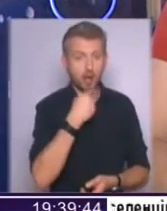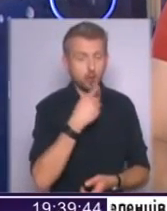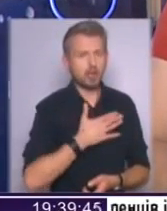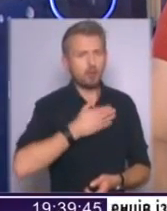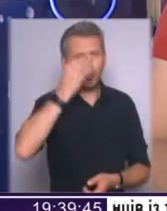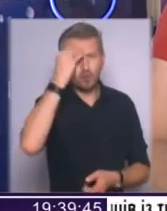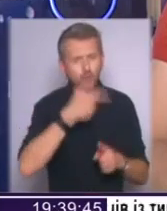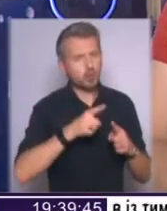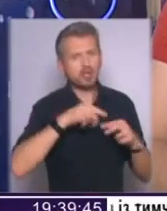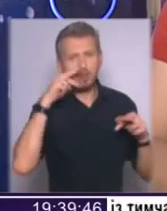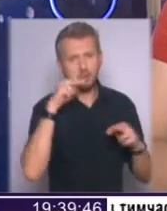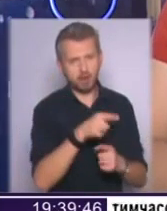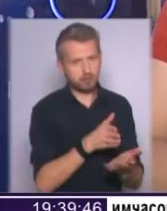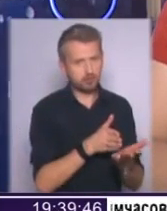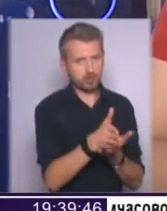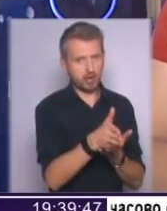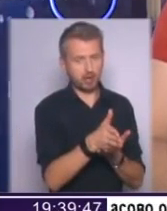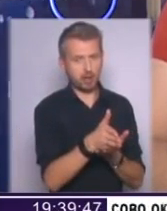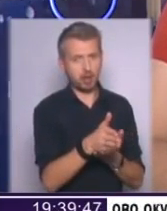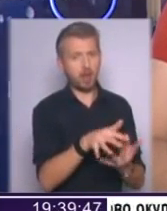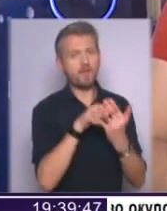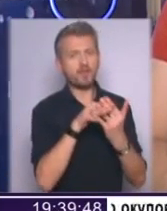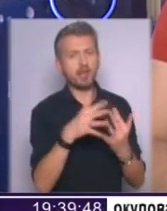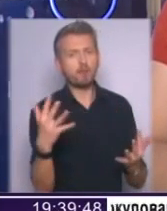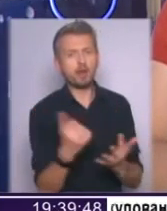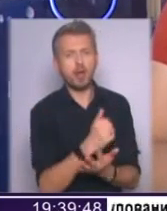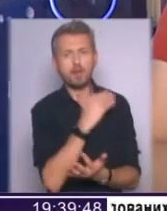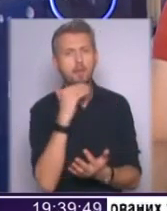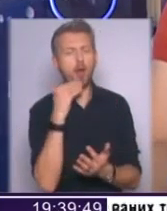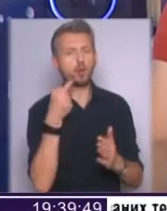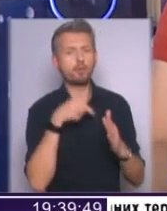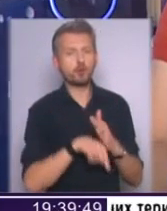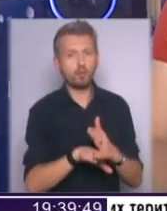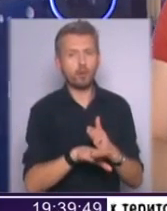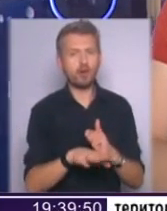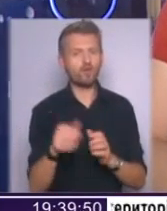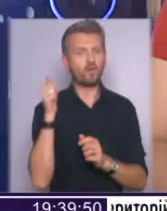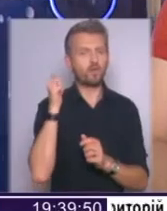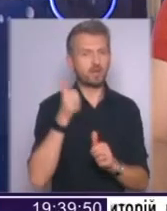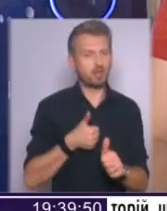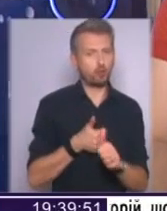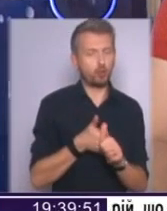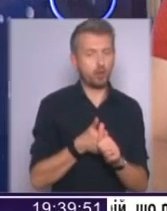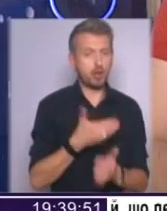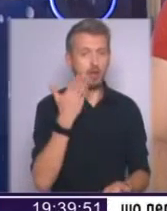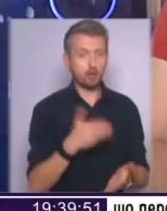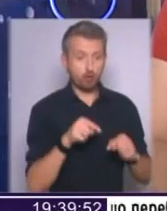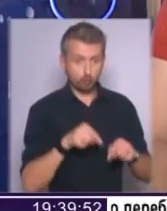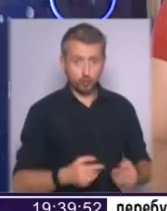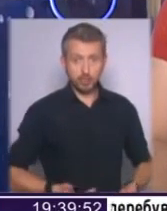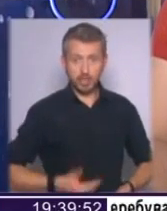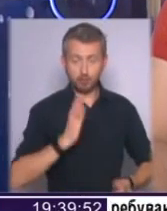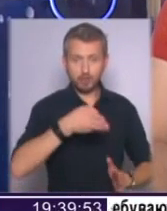це не зовсім правильна стратегія. Війна виграється багато в чому? В тилу. І якщо ми тут життя буде